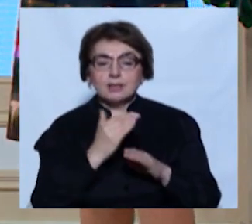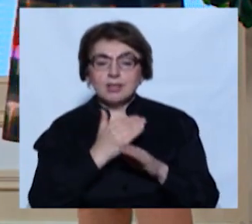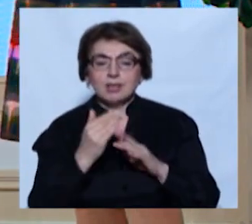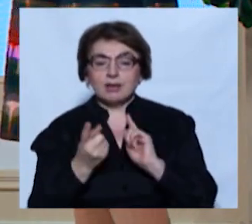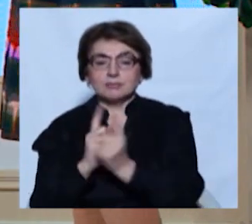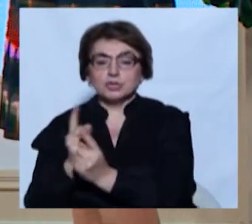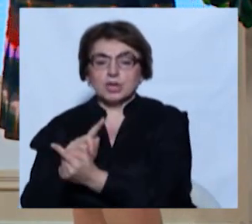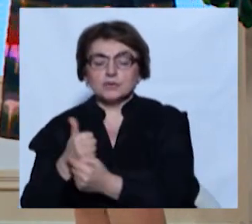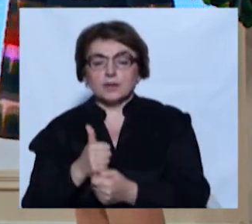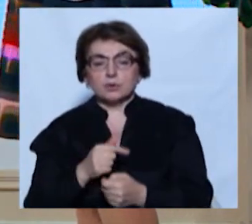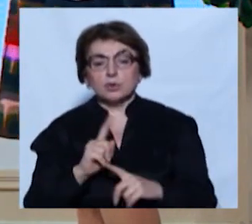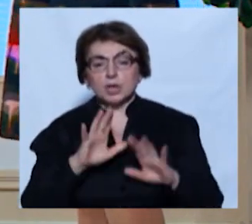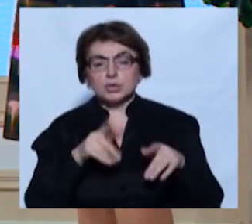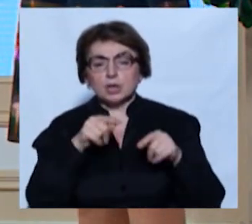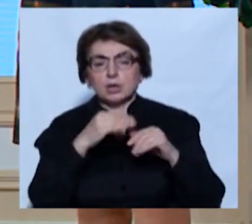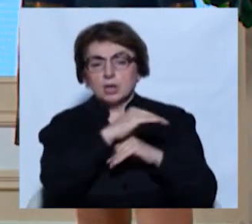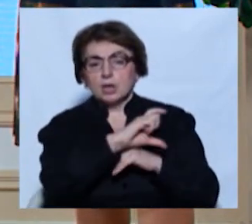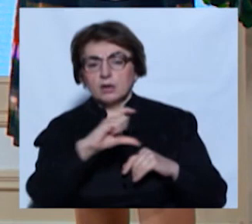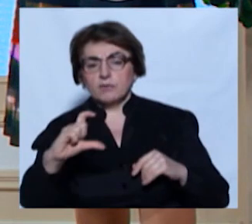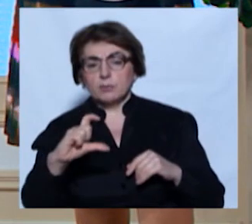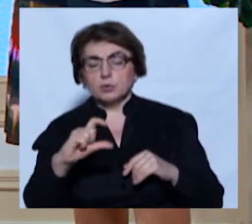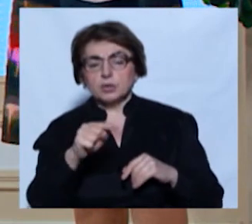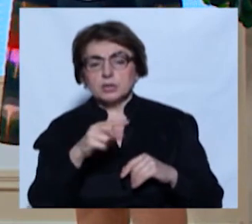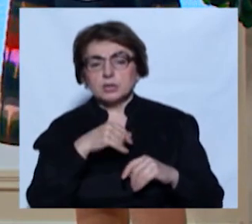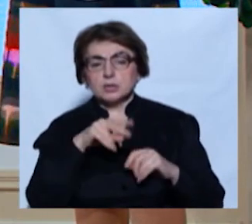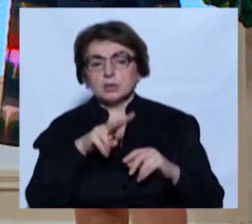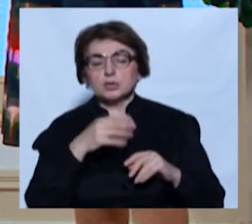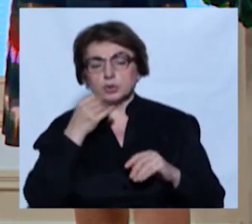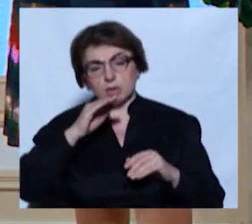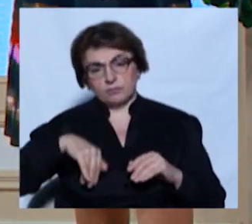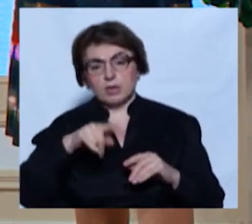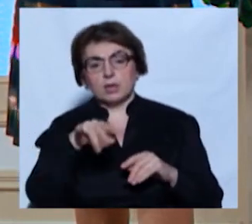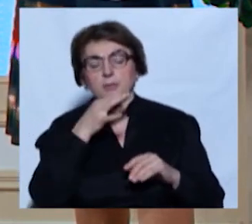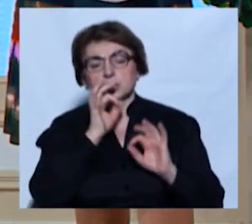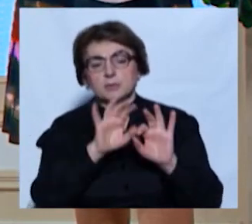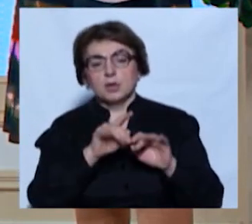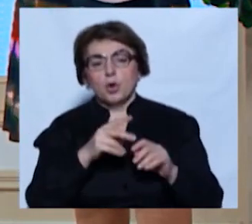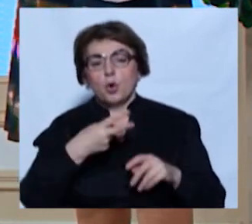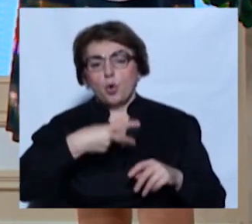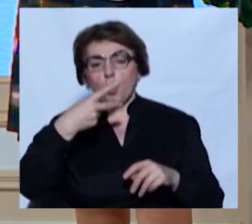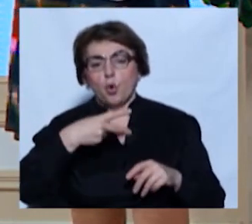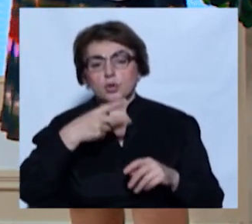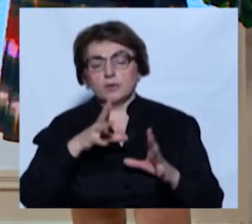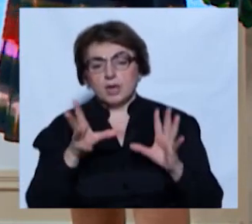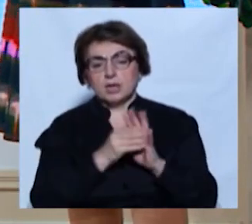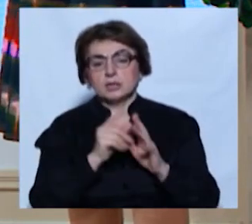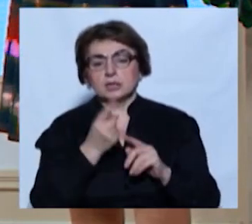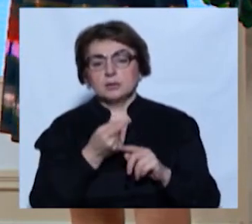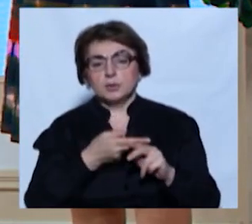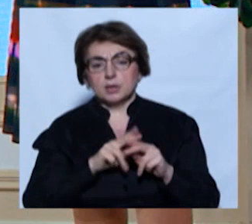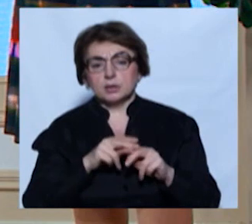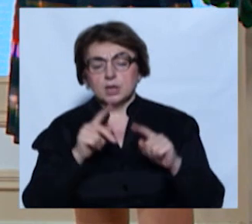შეიცვალა. რაც შეეხება მის ქვემოთ მოცემულ ლოგოს, ეს უკვე გრინპისია და ცოტა მოგვიანებით ვისაუბრებ, ორივე მოვათავსე ერთგან, იმიტომ